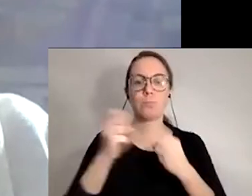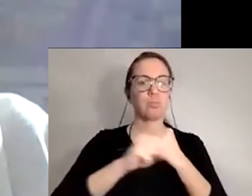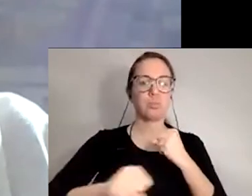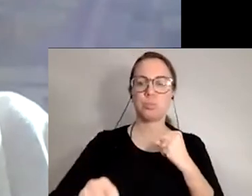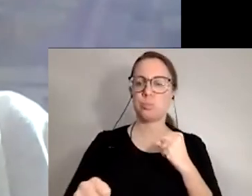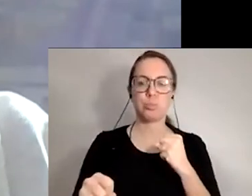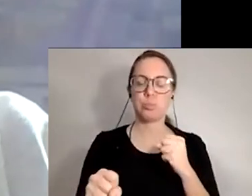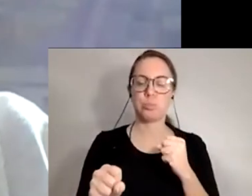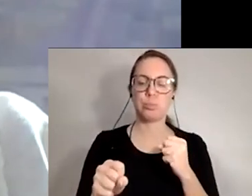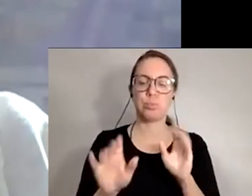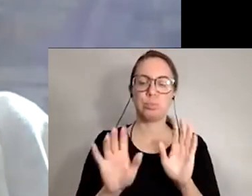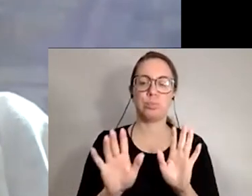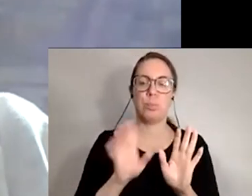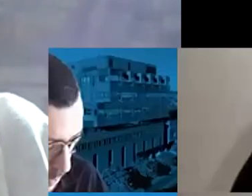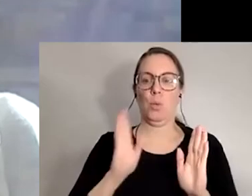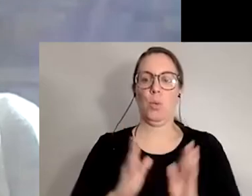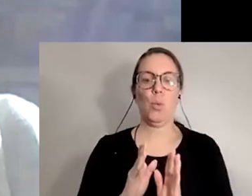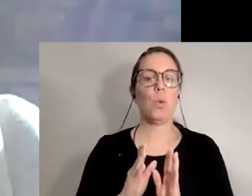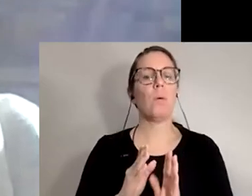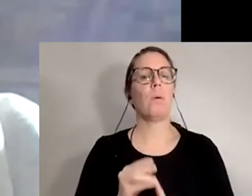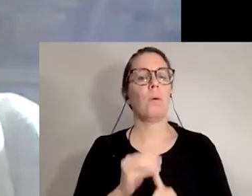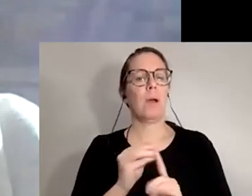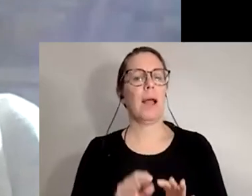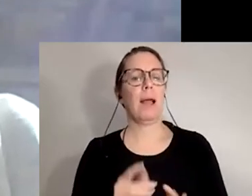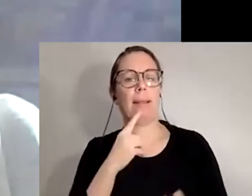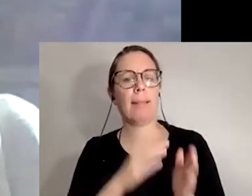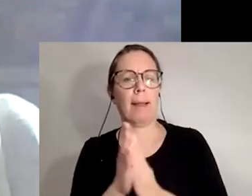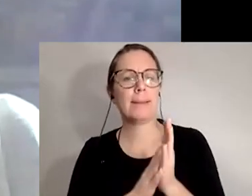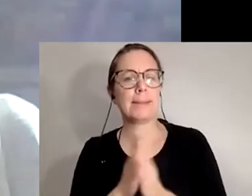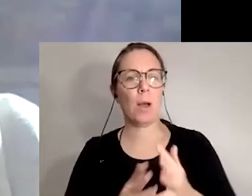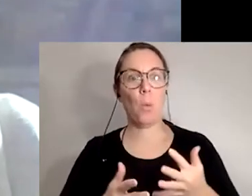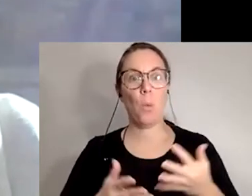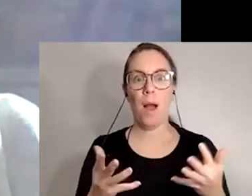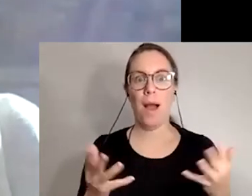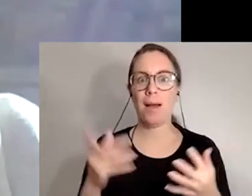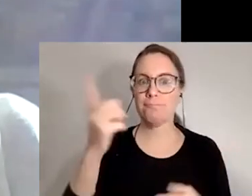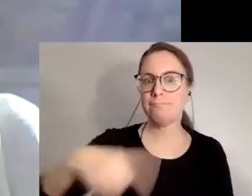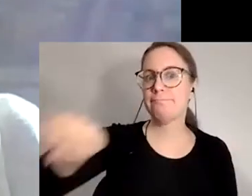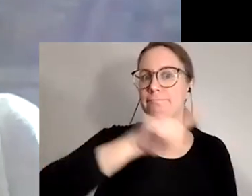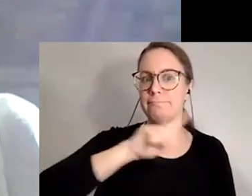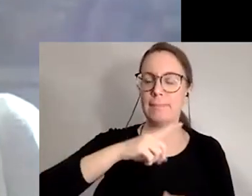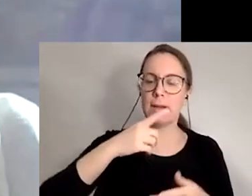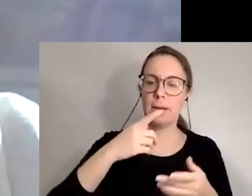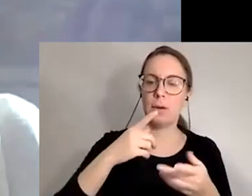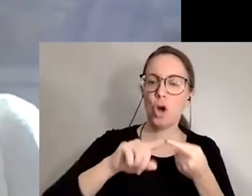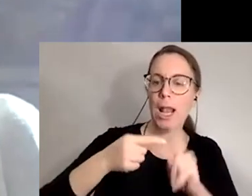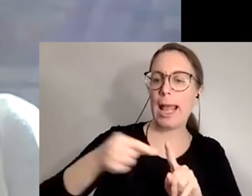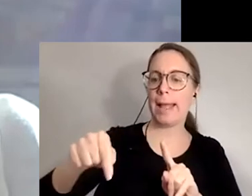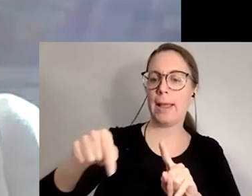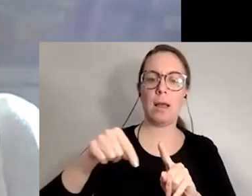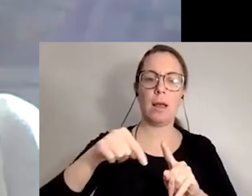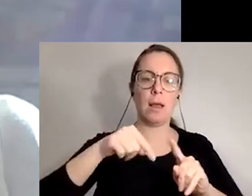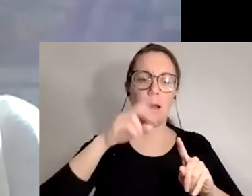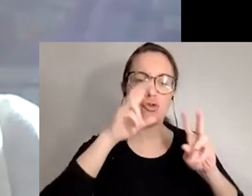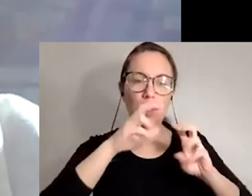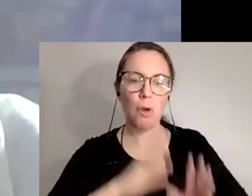ce qui est intéressant ici, c'est ce que vous, les collègues enseignants-chercheurs, avez à vous présenter